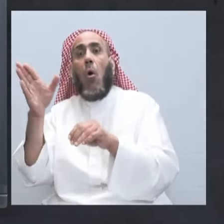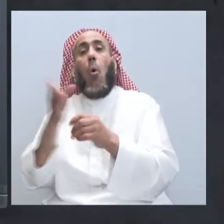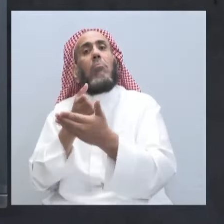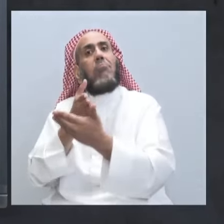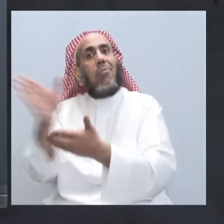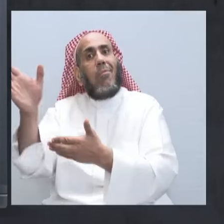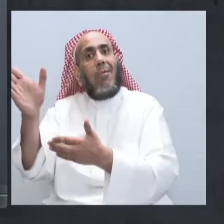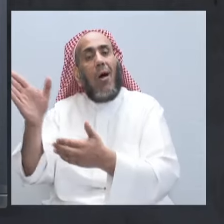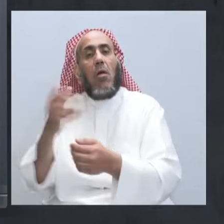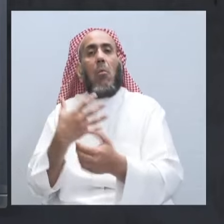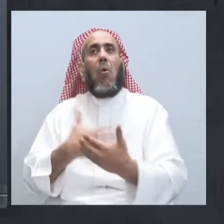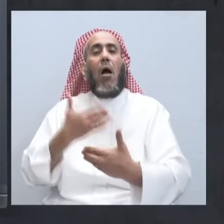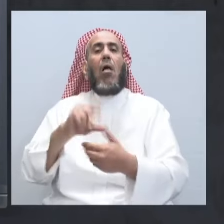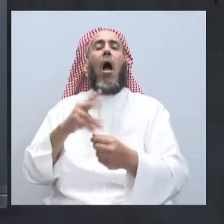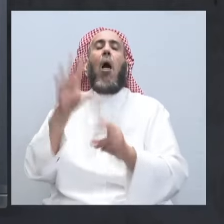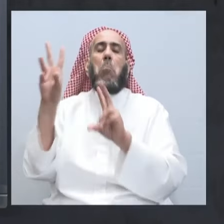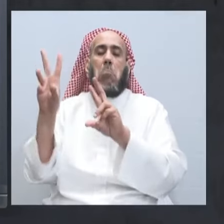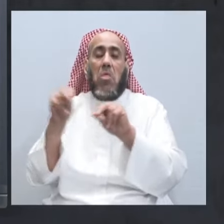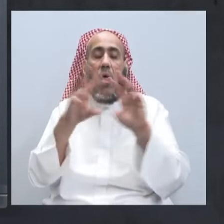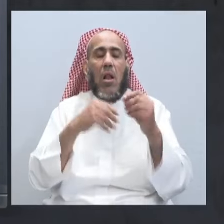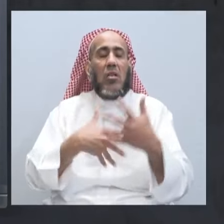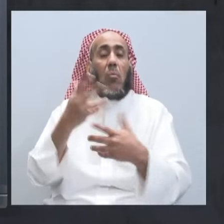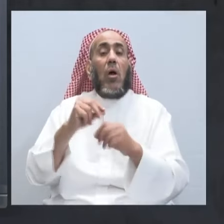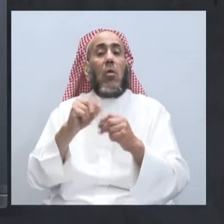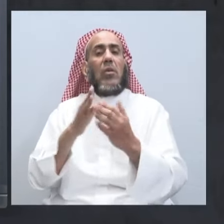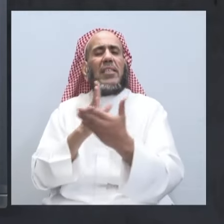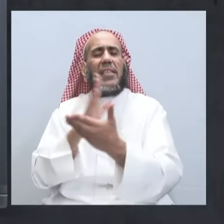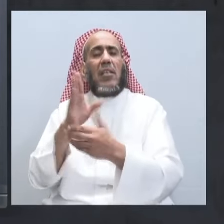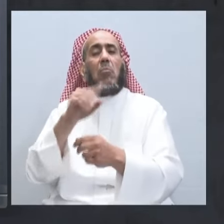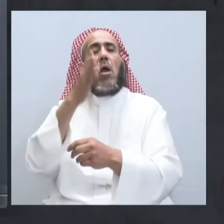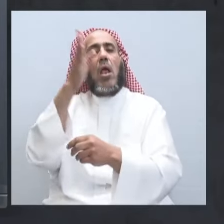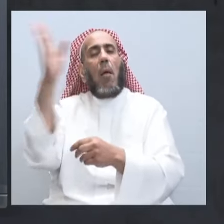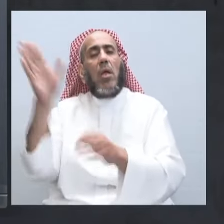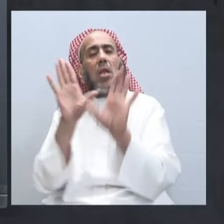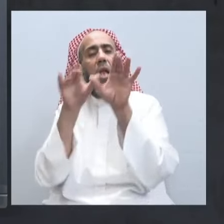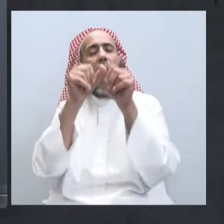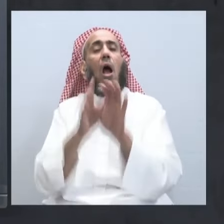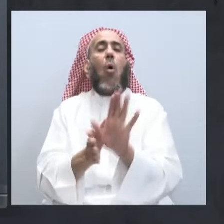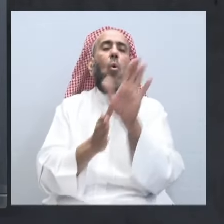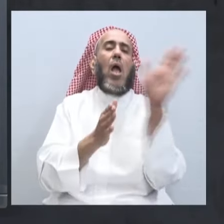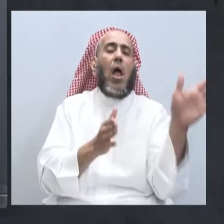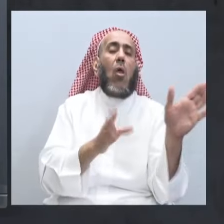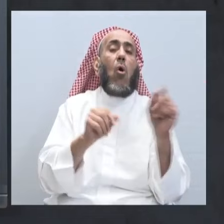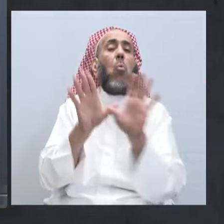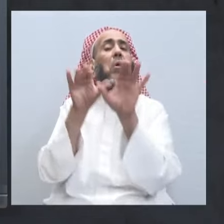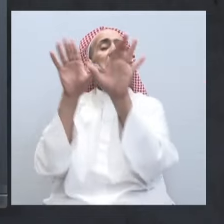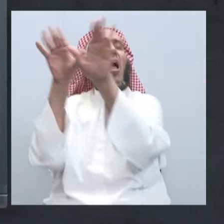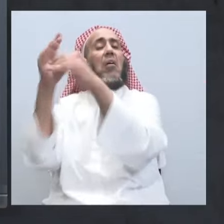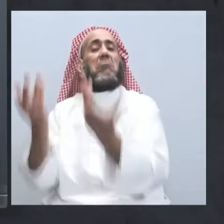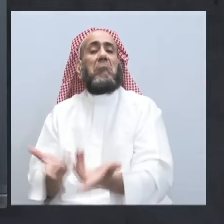هذا ما هو فاعل هذا من الطيره سواء يتجه الطير يمين ام يسار هو طير